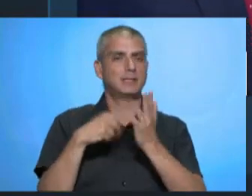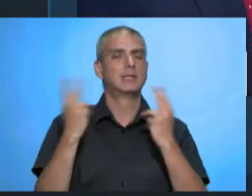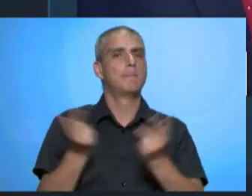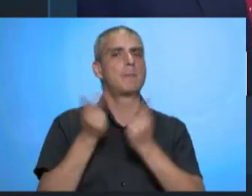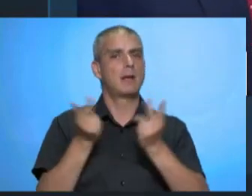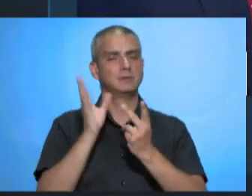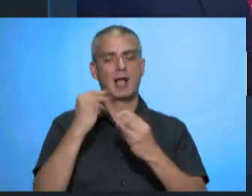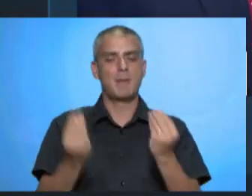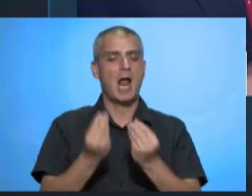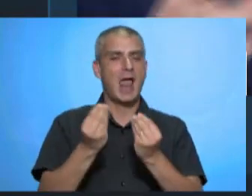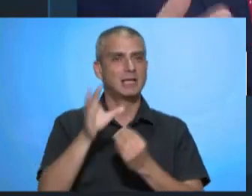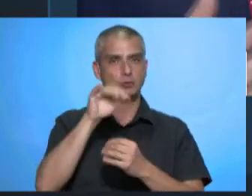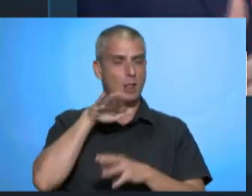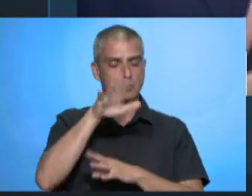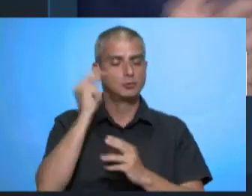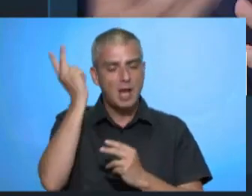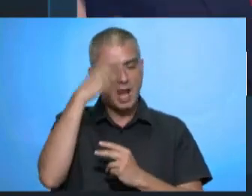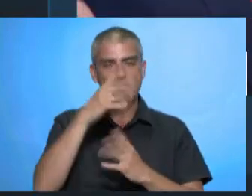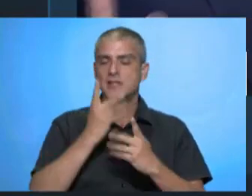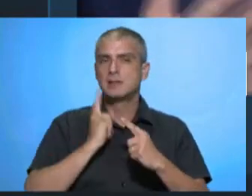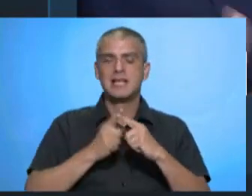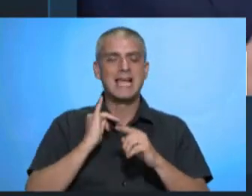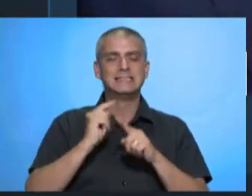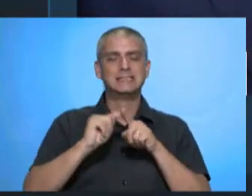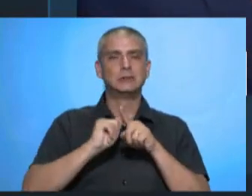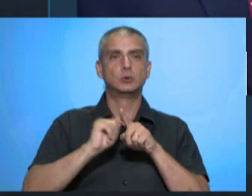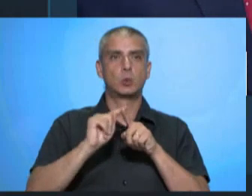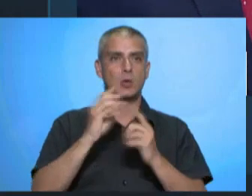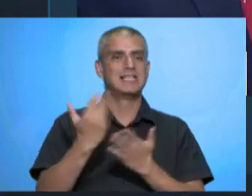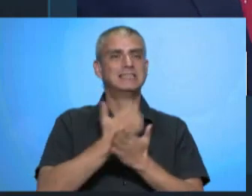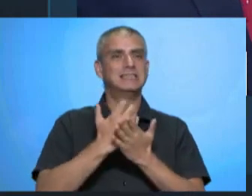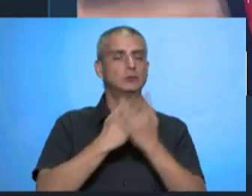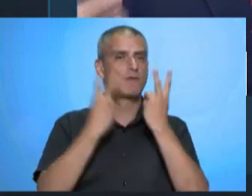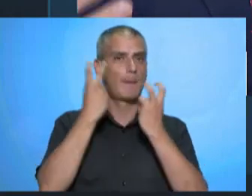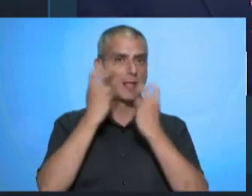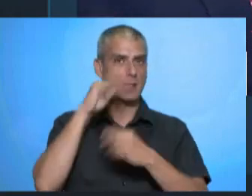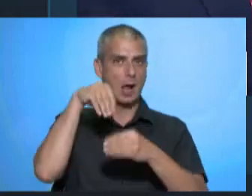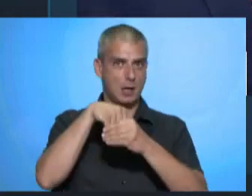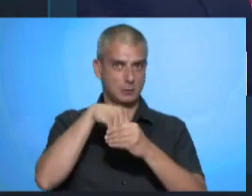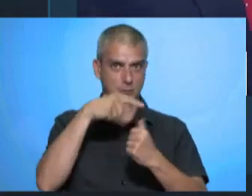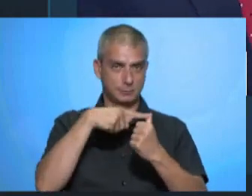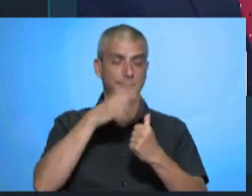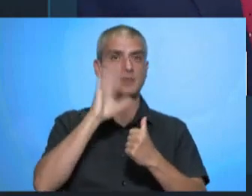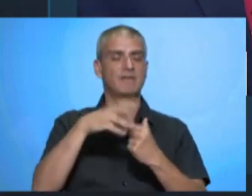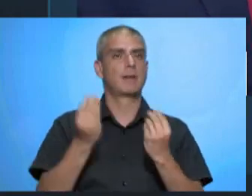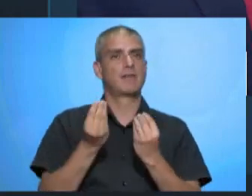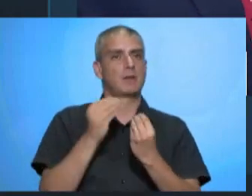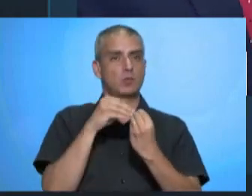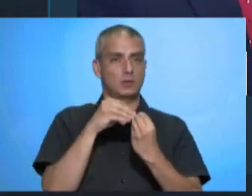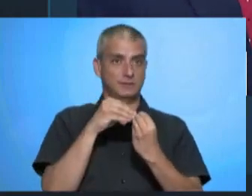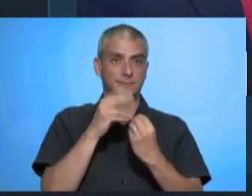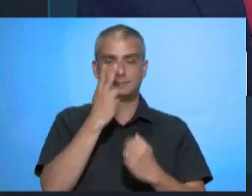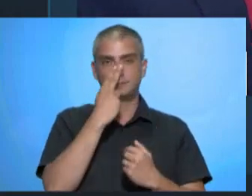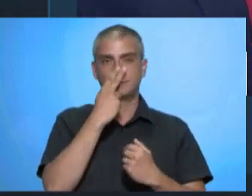את החלקים של המלאט להבין בדיוק איזה סוג של אמצעי איסוף מודיעיני היה עליו, וכמובן גם באמצעים נוספים